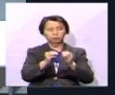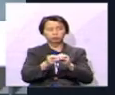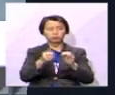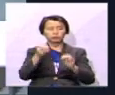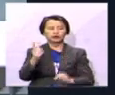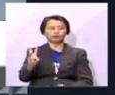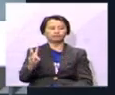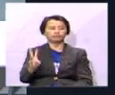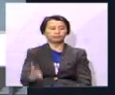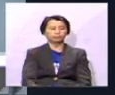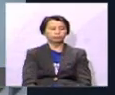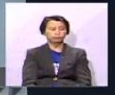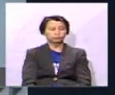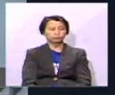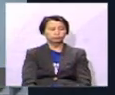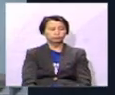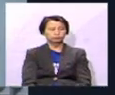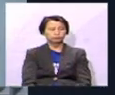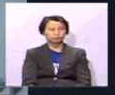ke-6.